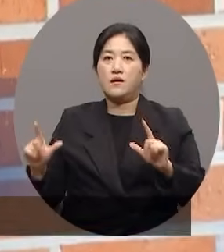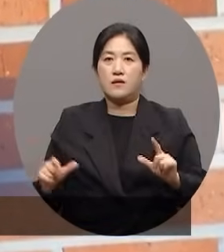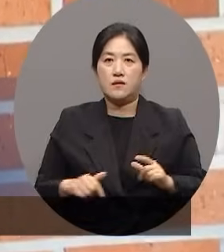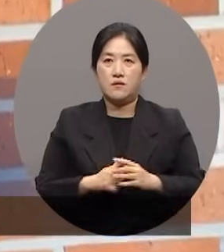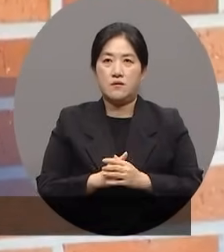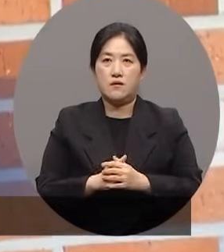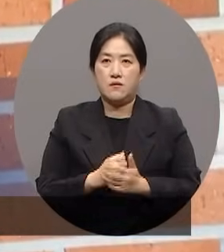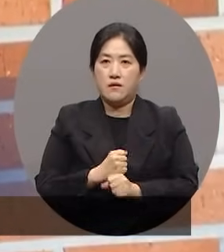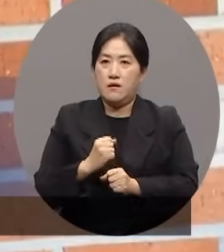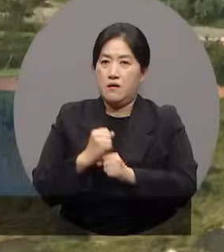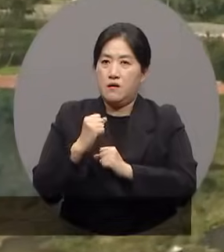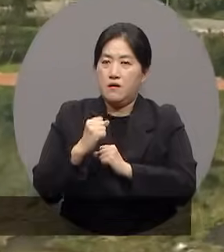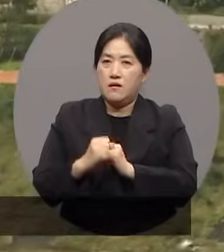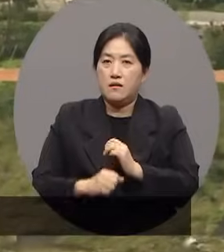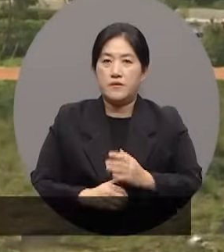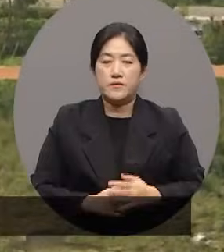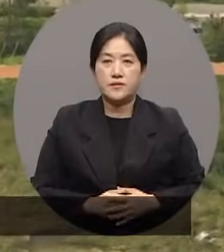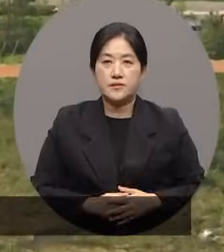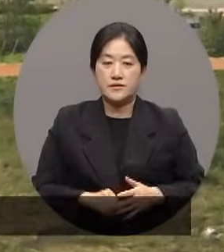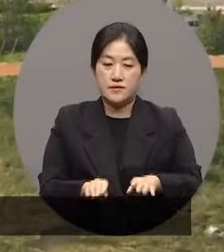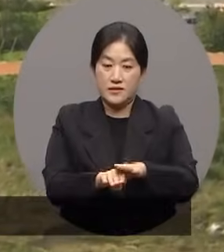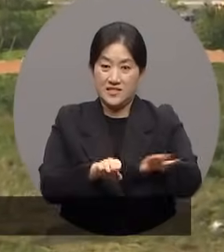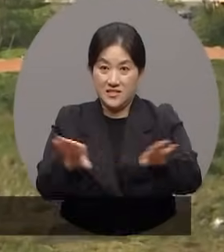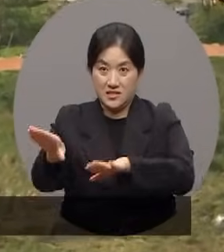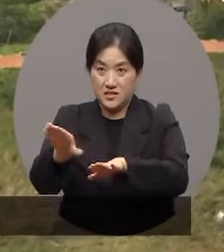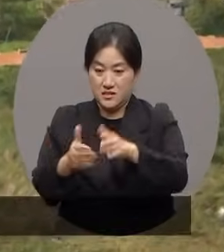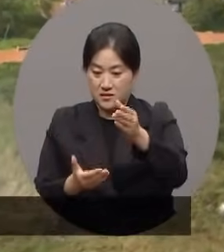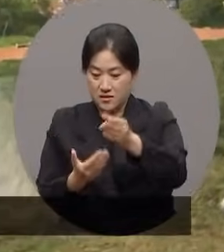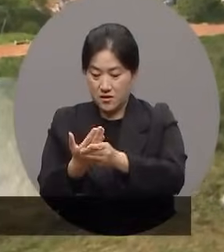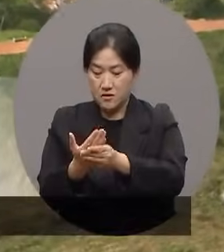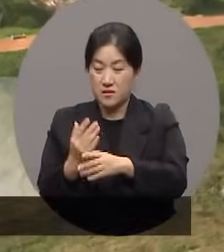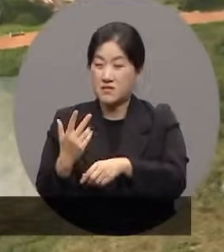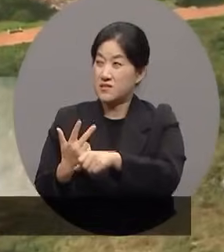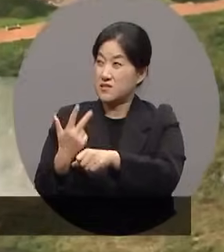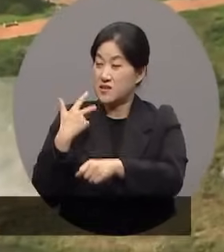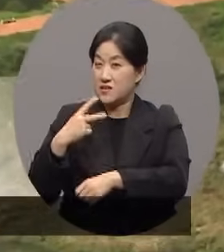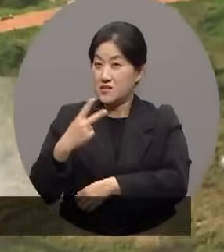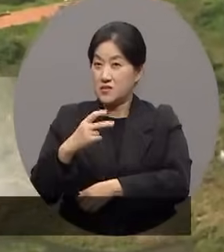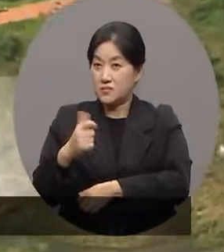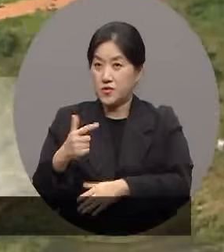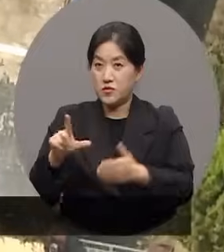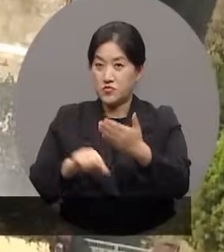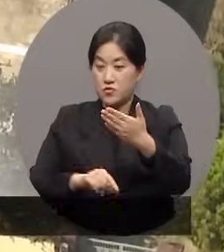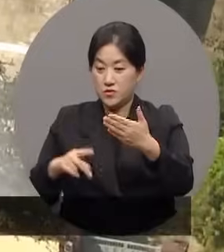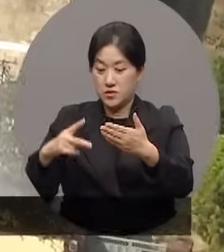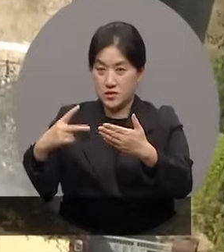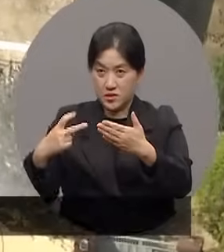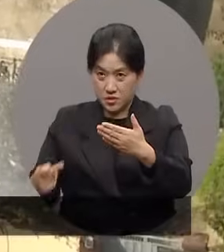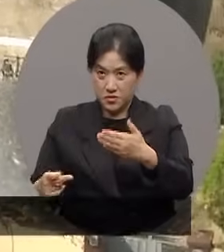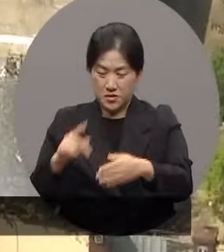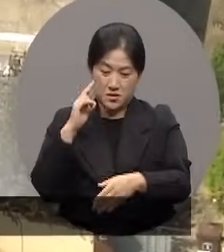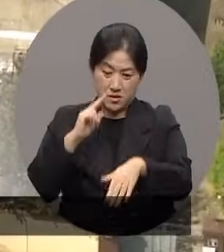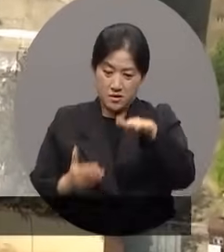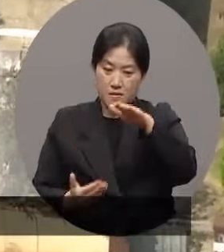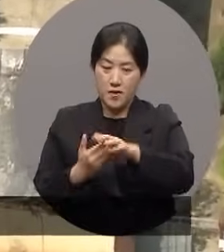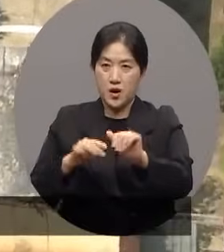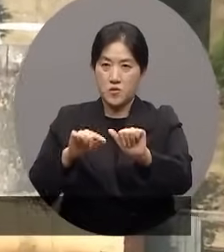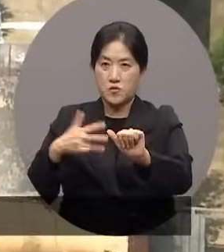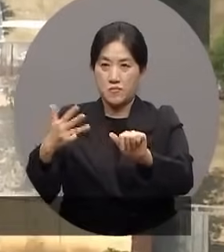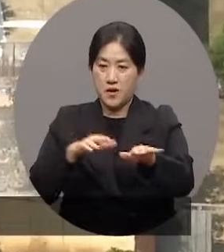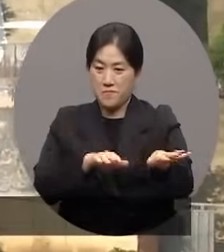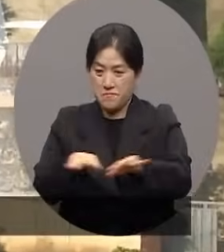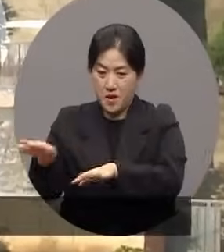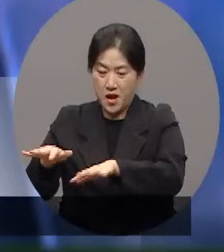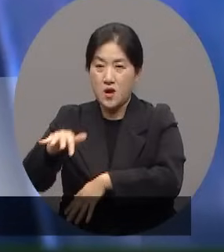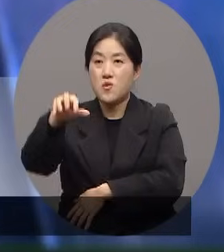막 깨가지고. 지진 진앙지는 7년 전인 2016년 9월 12일 국내 최대 규모인 5.8의